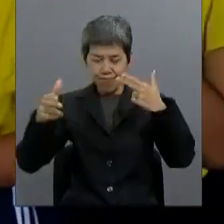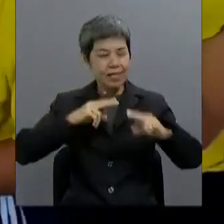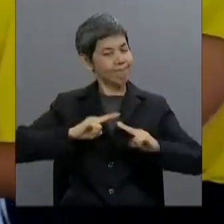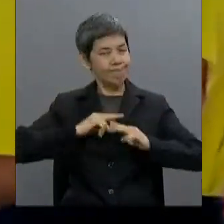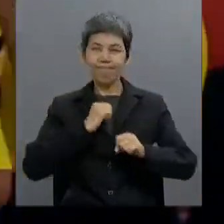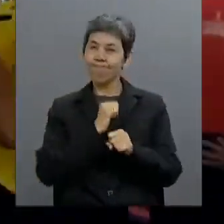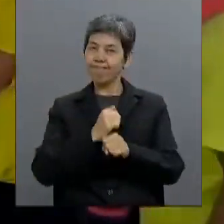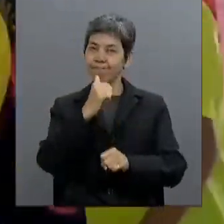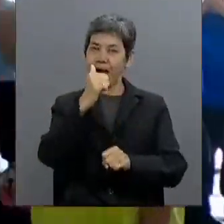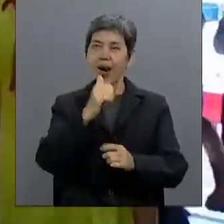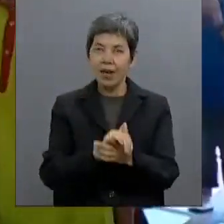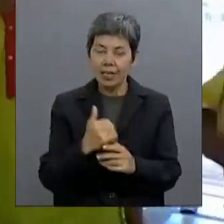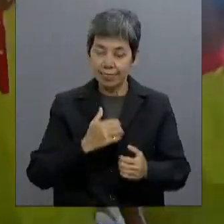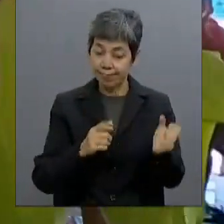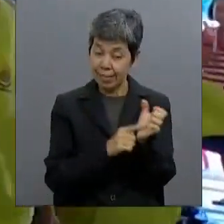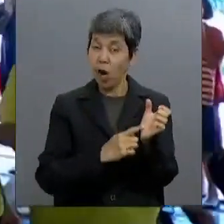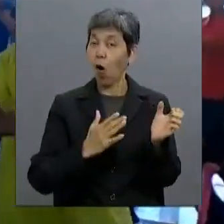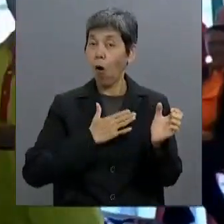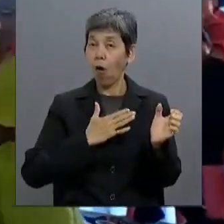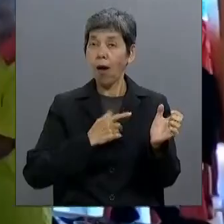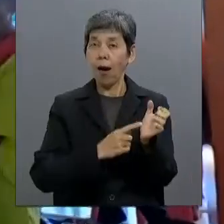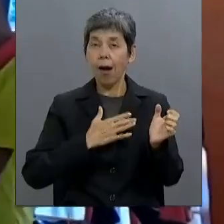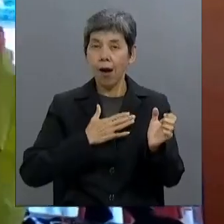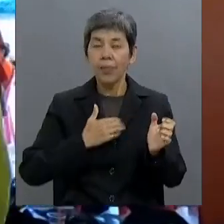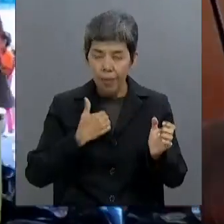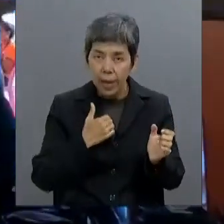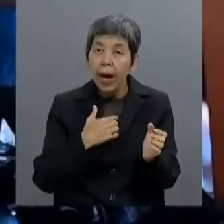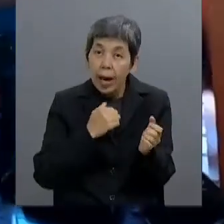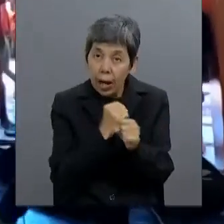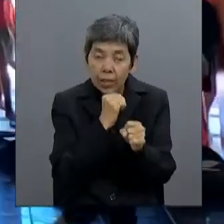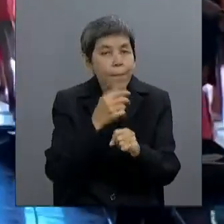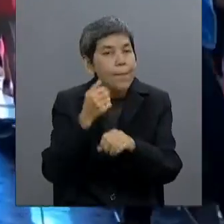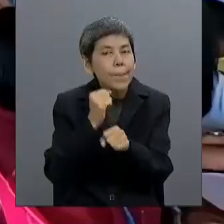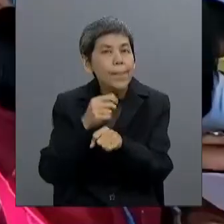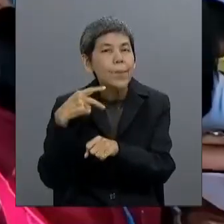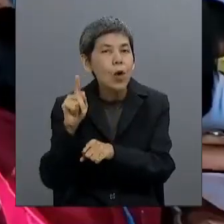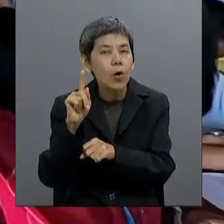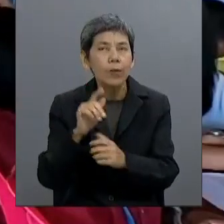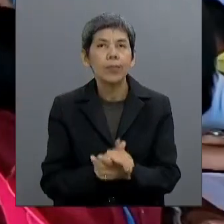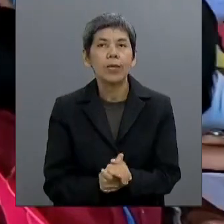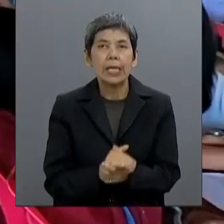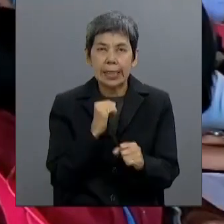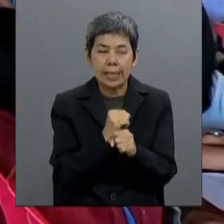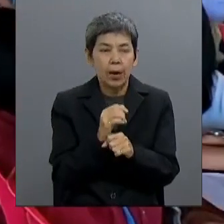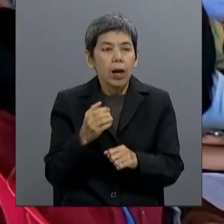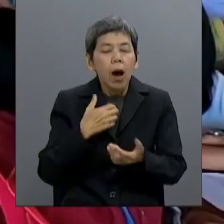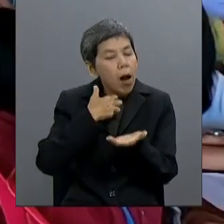ได้ด้วยมือถือของตัวเองรวมถึงสามารถให้เกิดประโยชน์ด้วยการถ่ายท